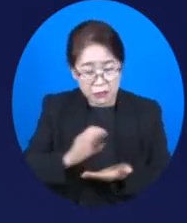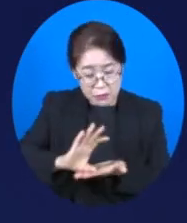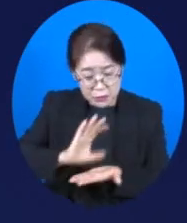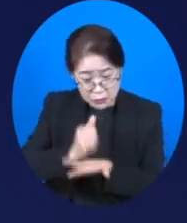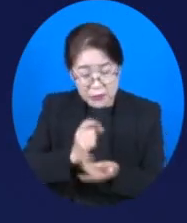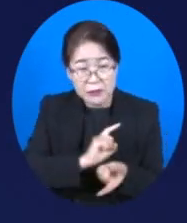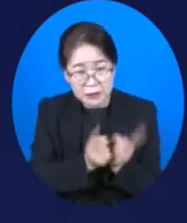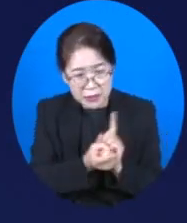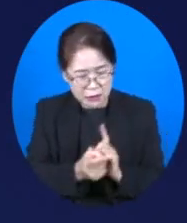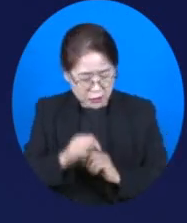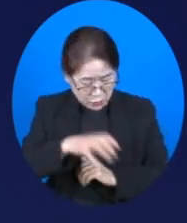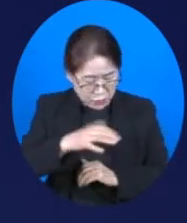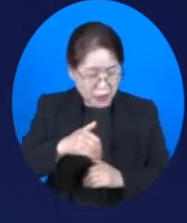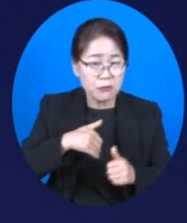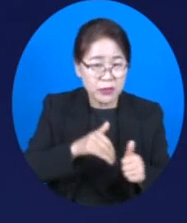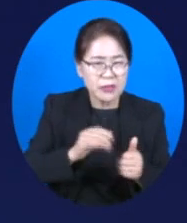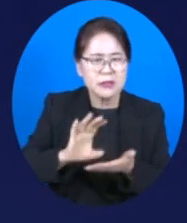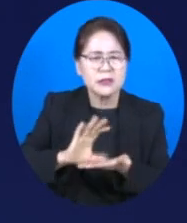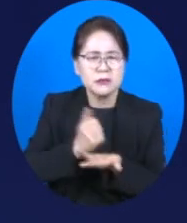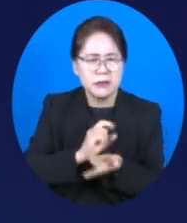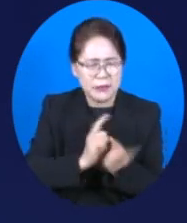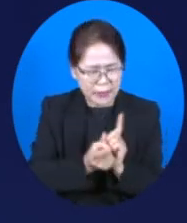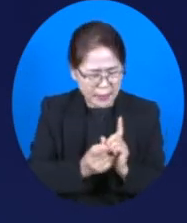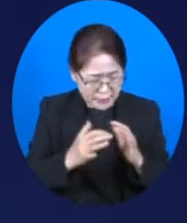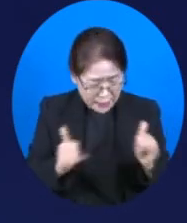대신하여 이곳에 보냄을 받은 그리스도의 대사다.